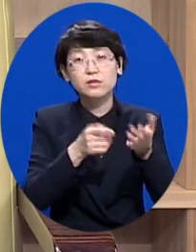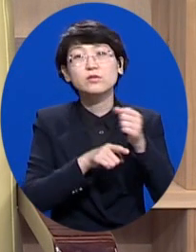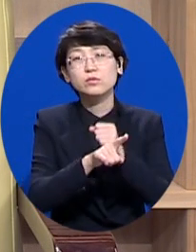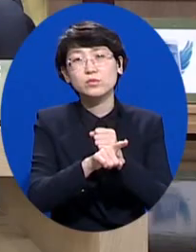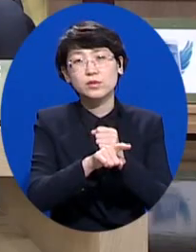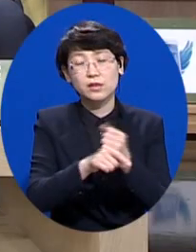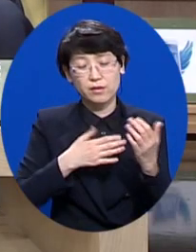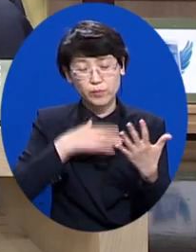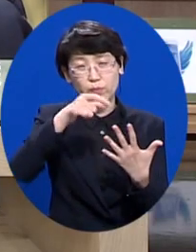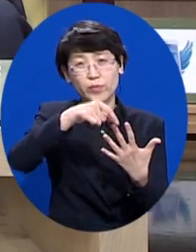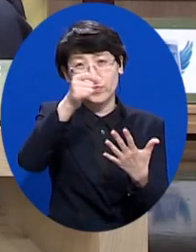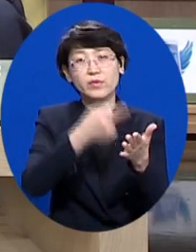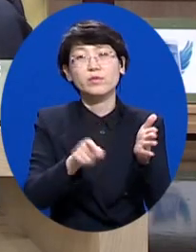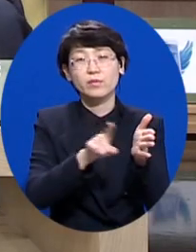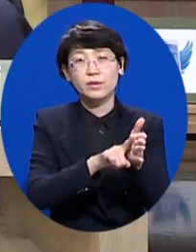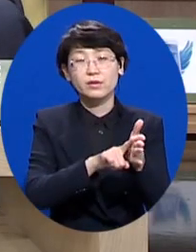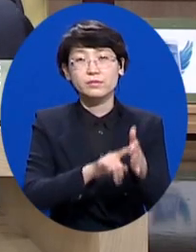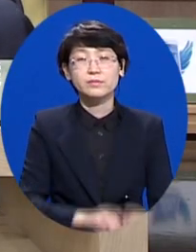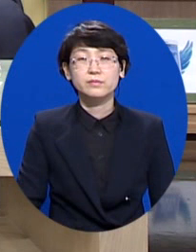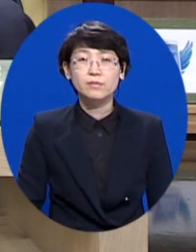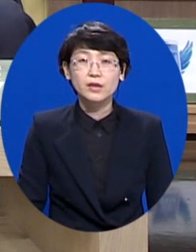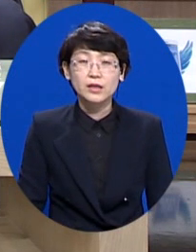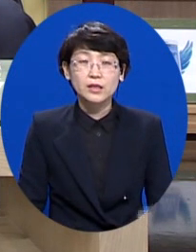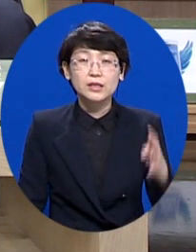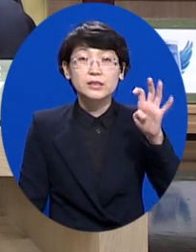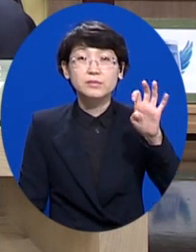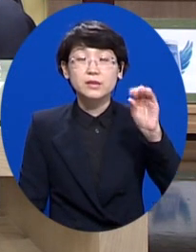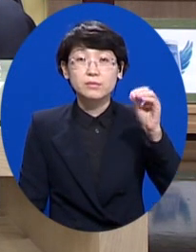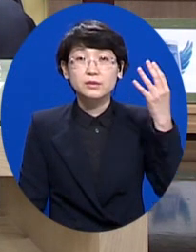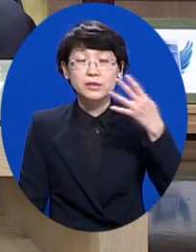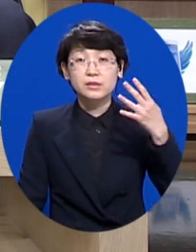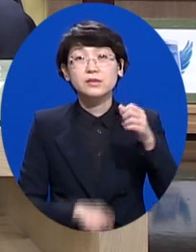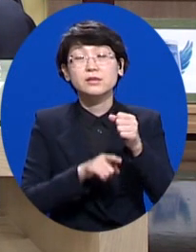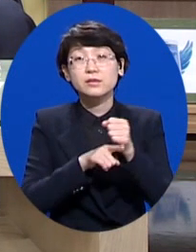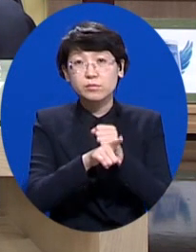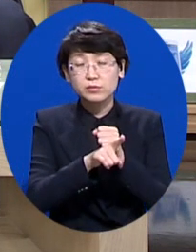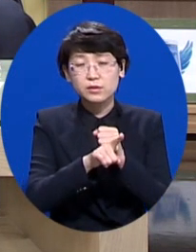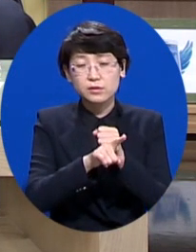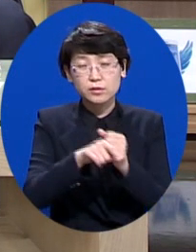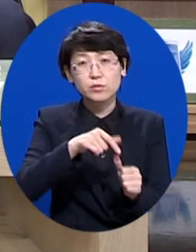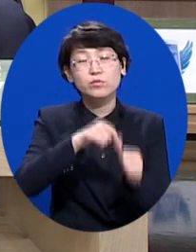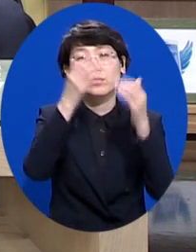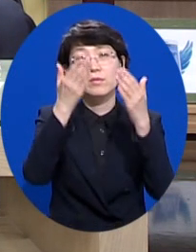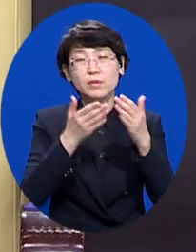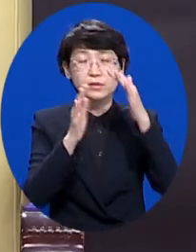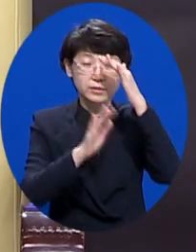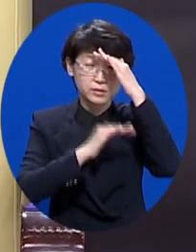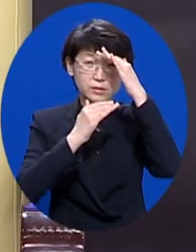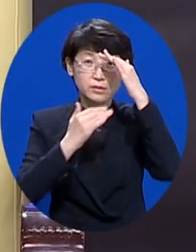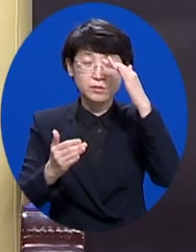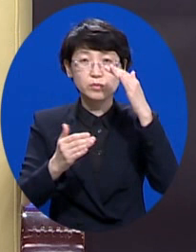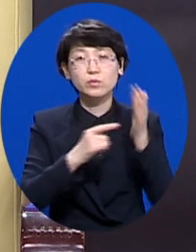그래. 사실 요한계시록에 나오는 14만 4천은 신구약 시대에 구원받은 모든 성도를 예표하는 어떤 그런 숫자입니다. 한국의